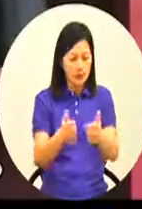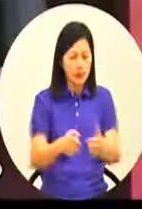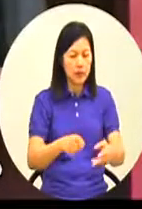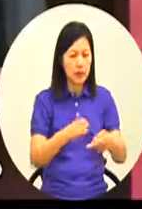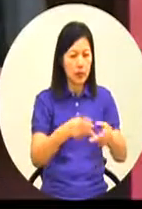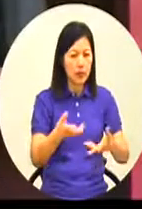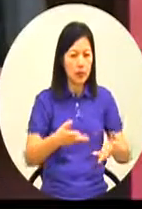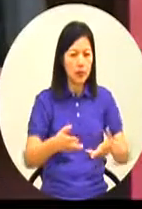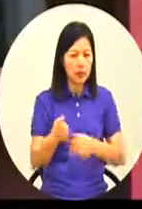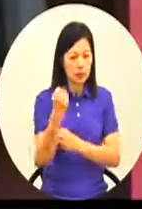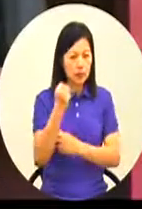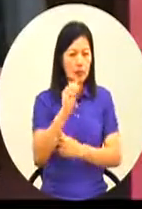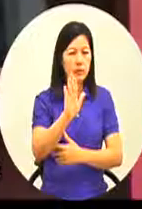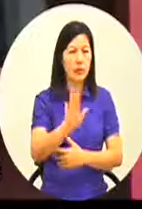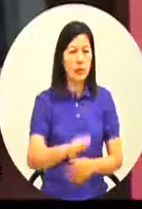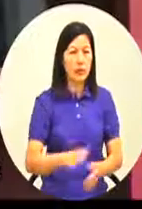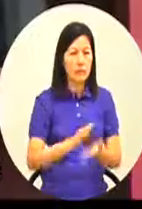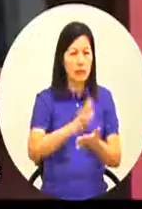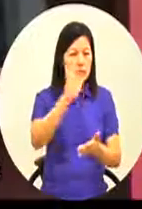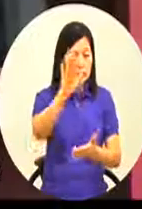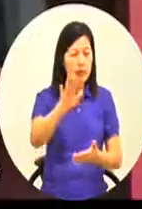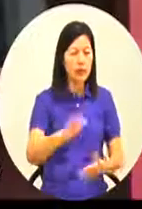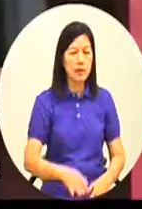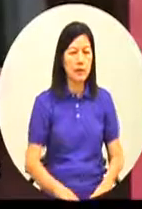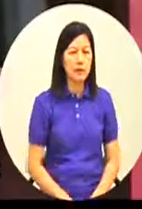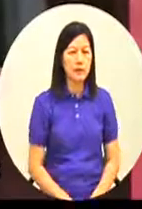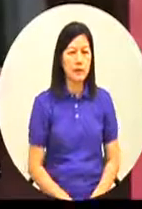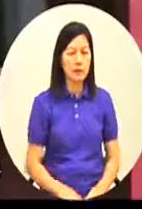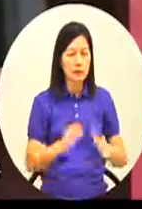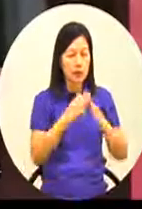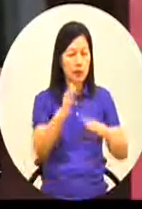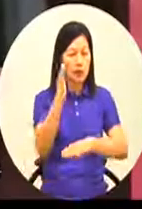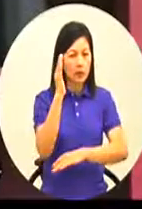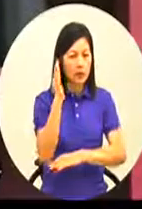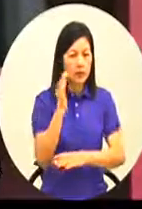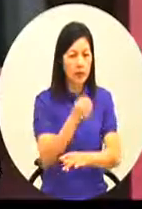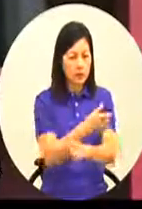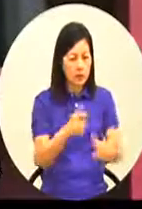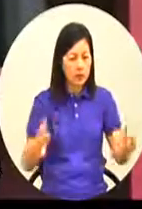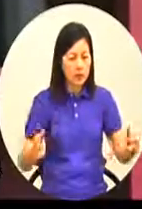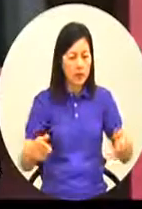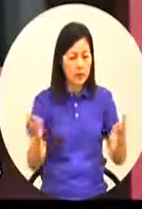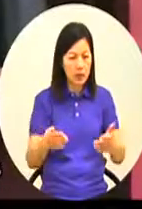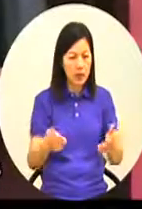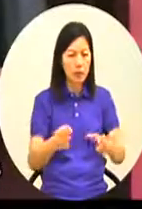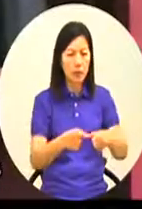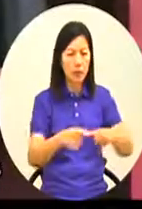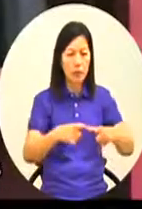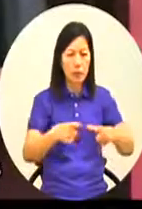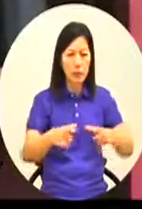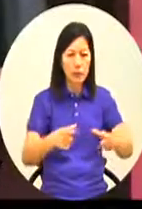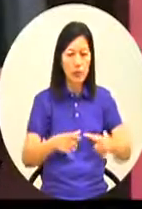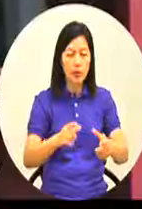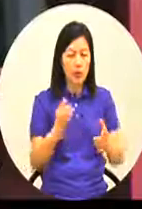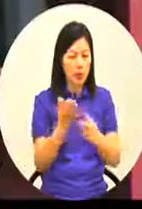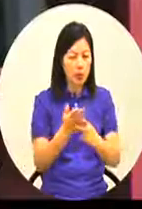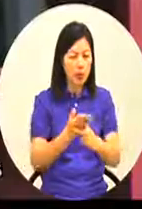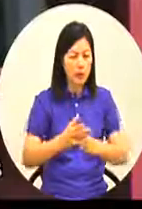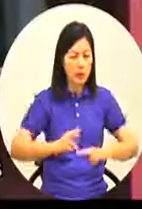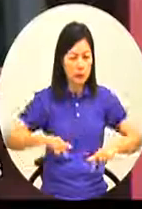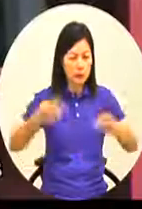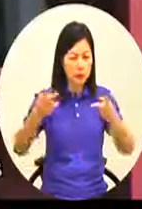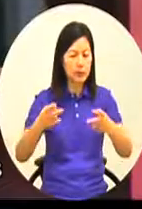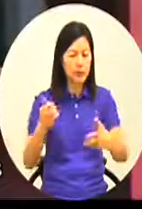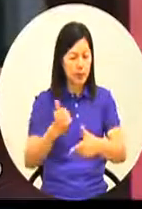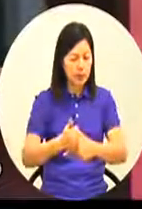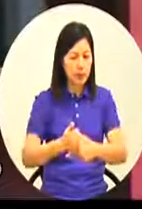针对部分我想未来我们是否在任何新建的公园或者是说任何的改建的计划，